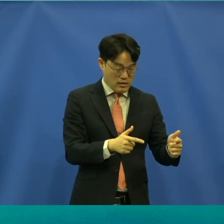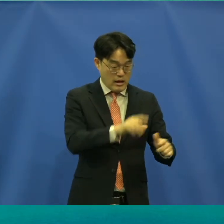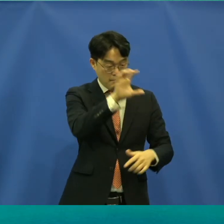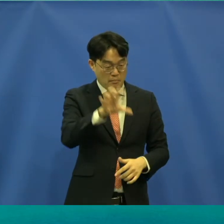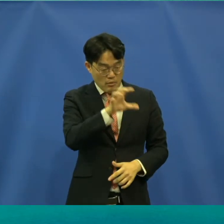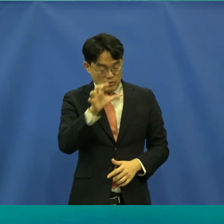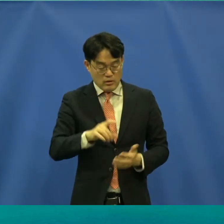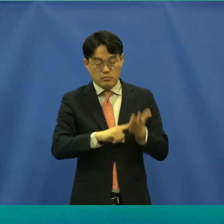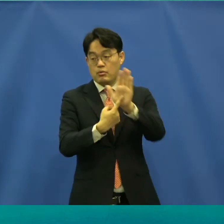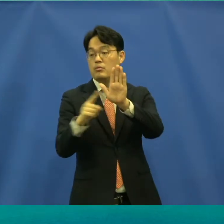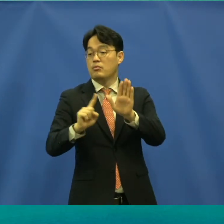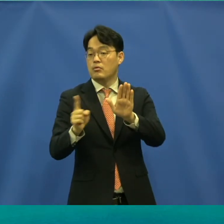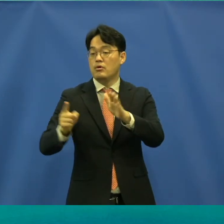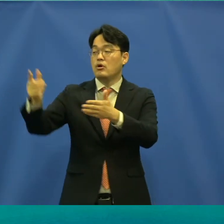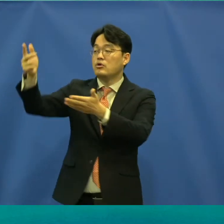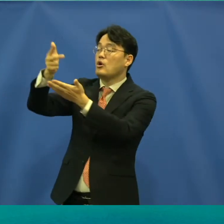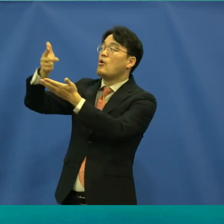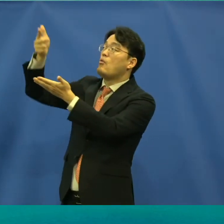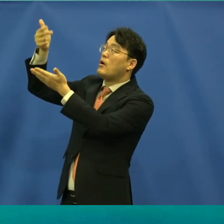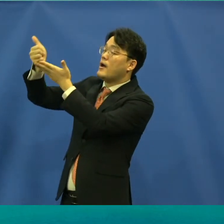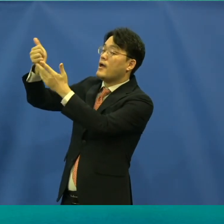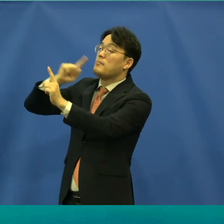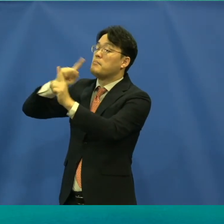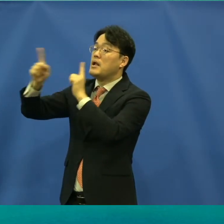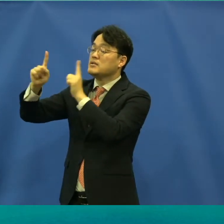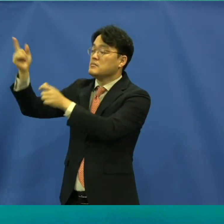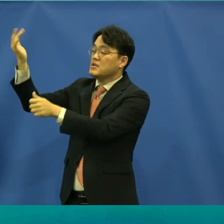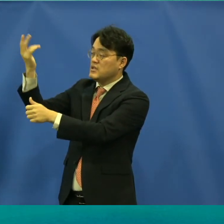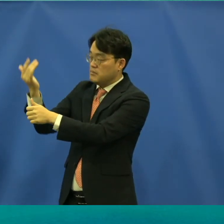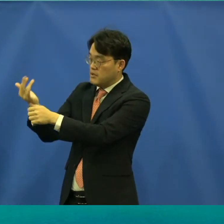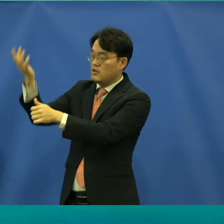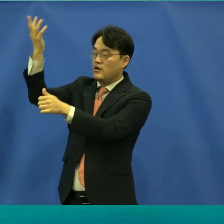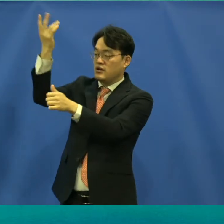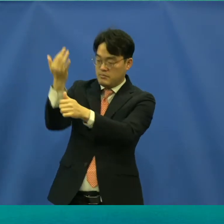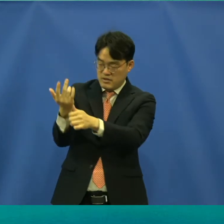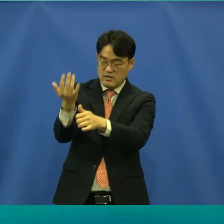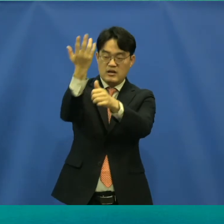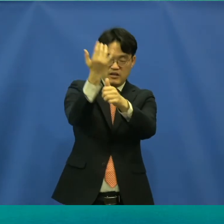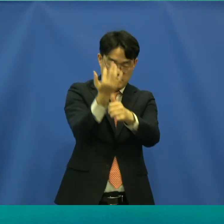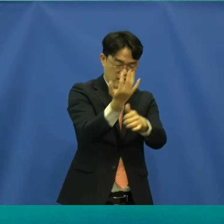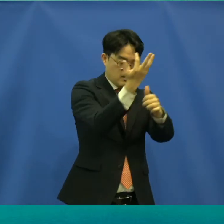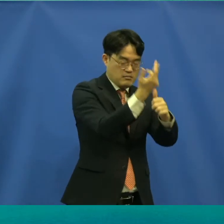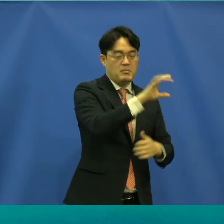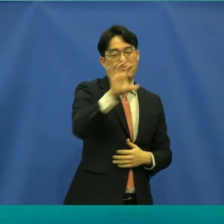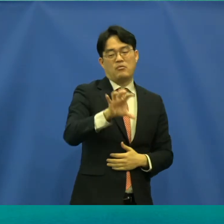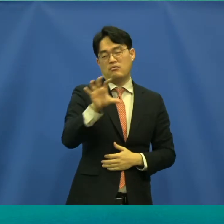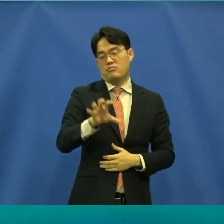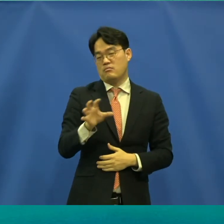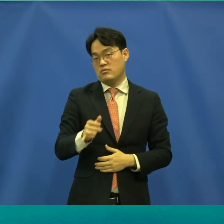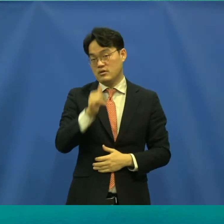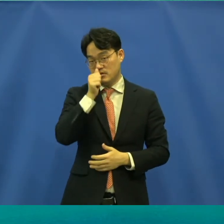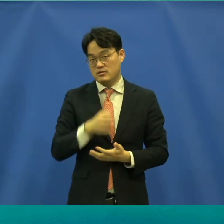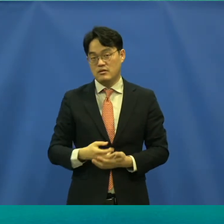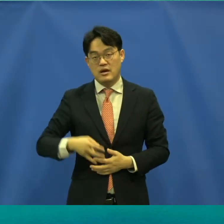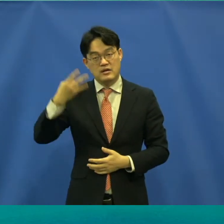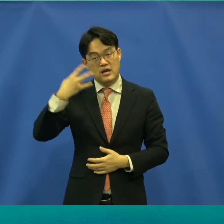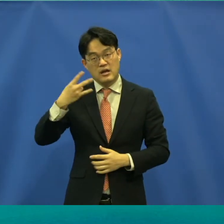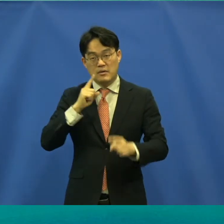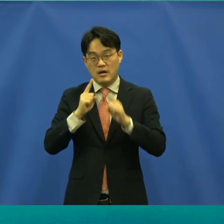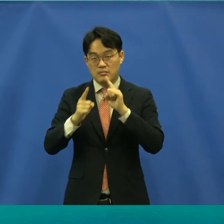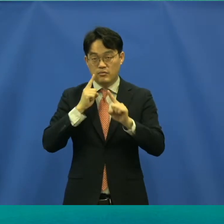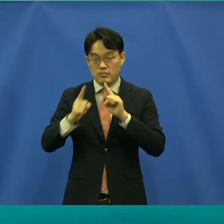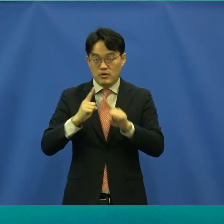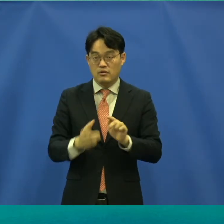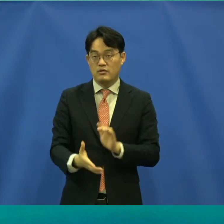있습니다. 예레미야 33장 1절을 보면 예레미야가 아직 시대 뜰에 갇혀 있을